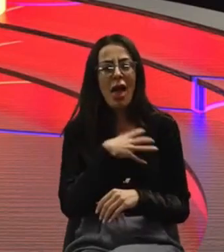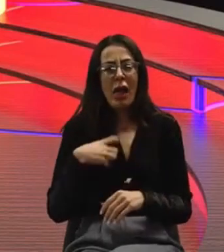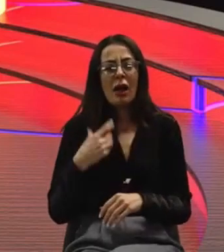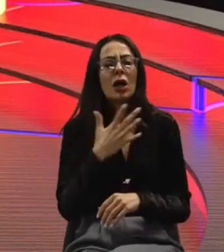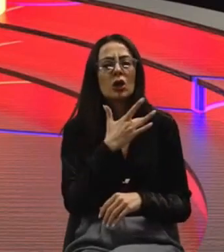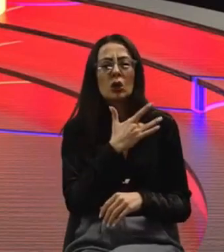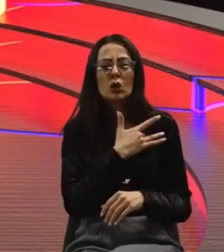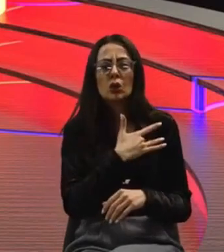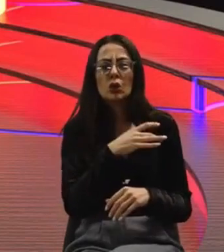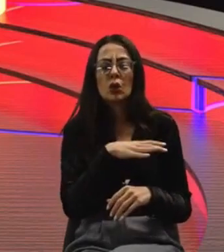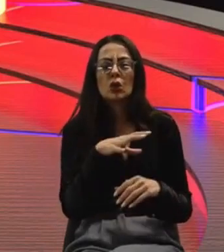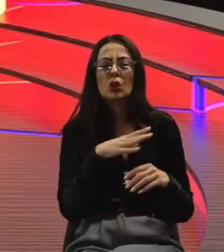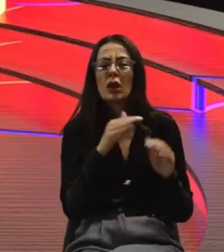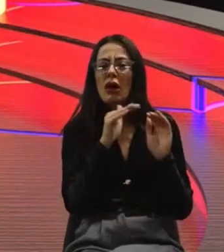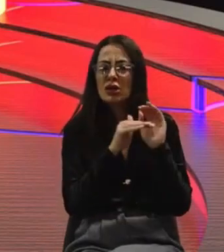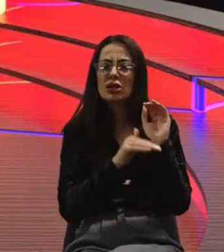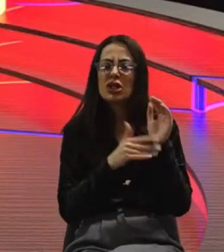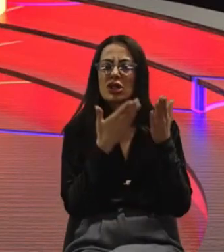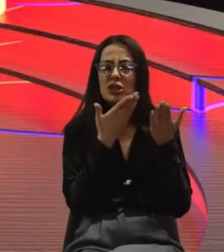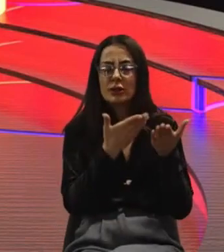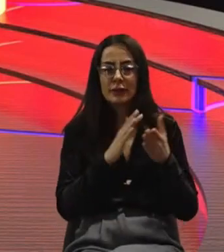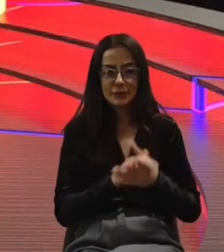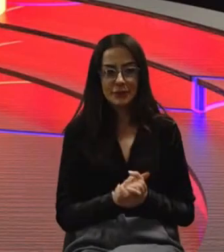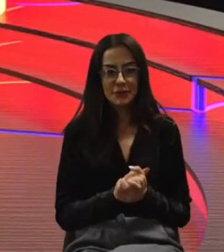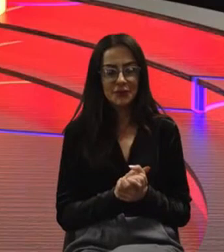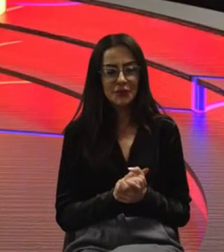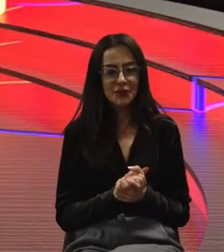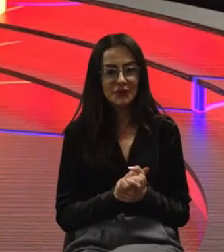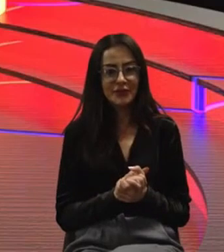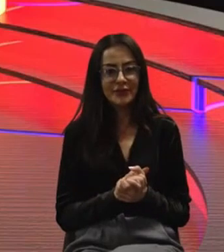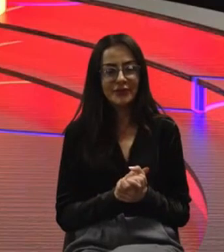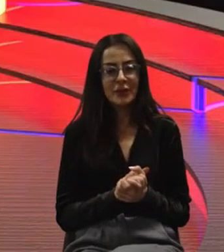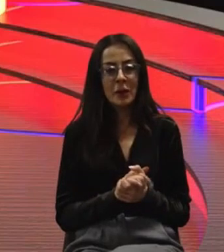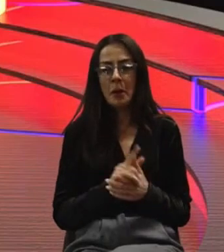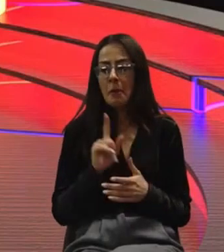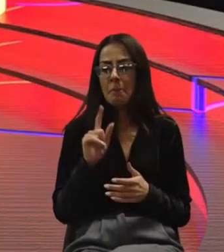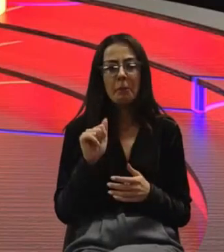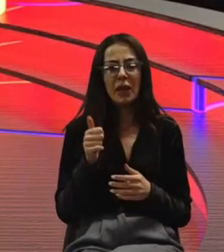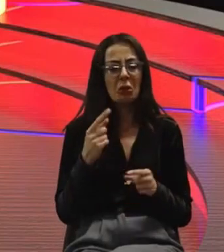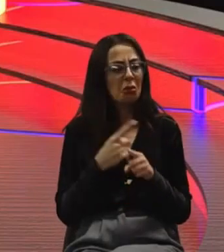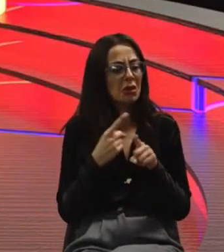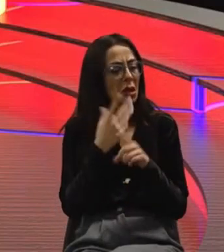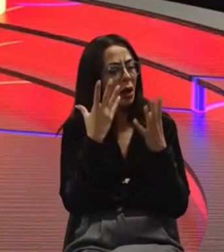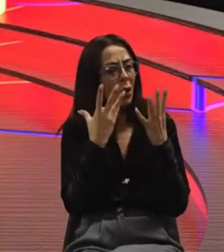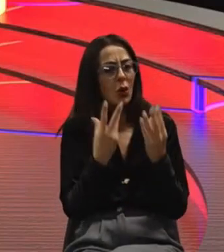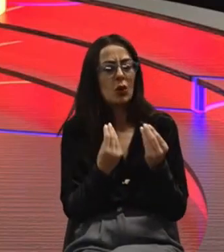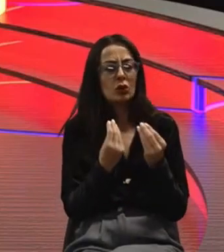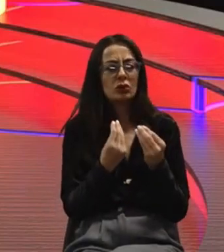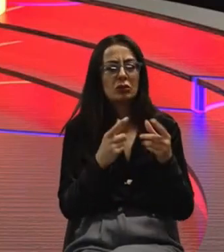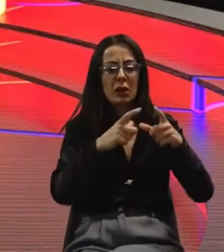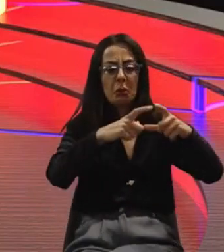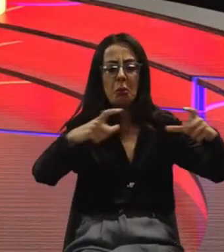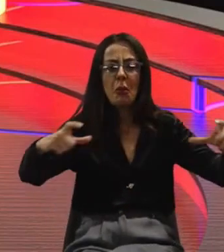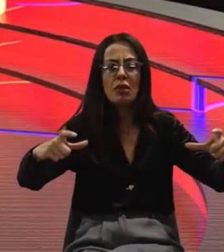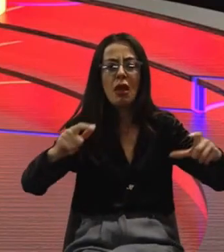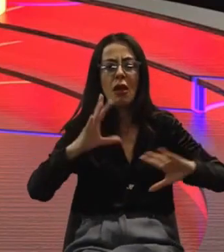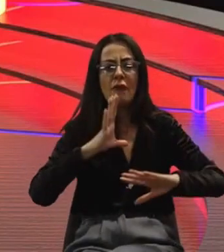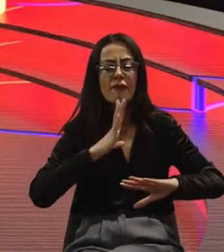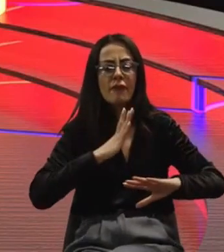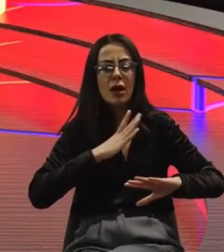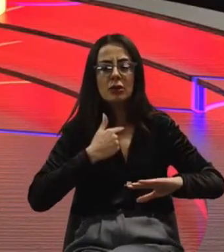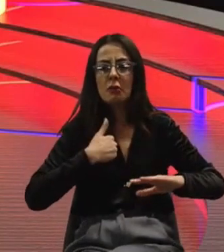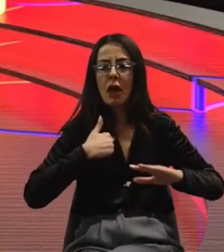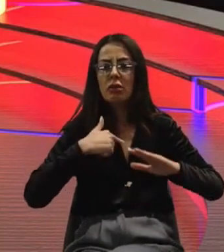yerinde yaşadı hayatı boyunca bir gün bir şey oldu bir sehpa vardı Onların